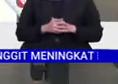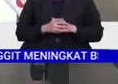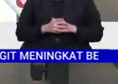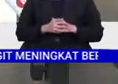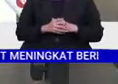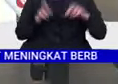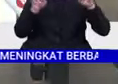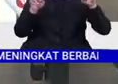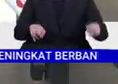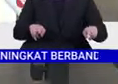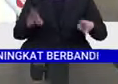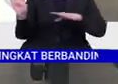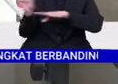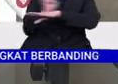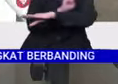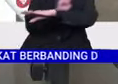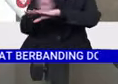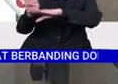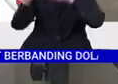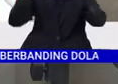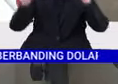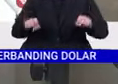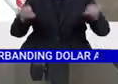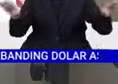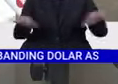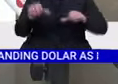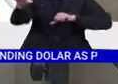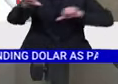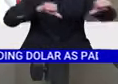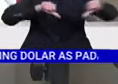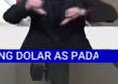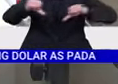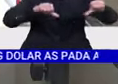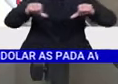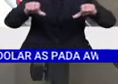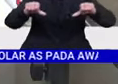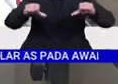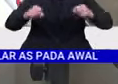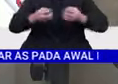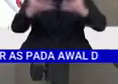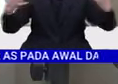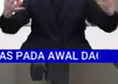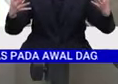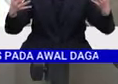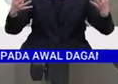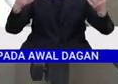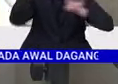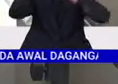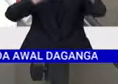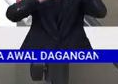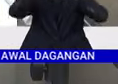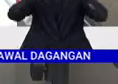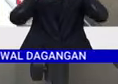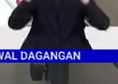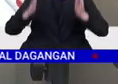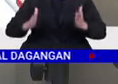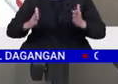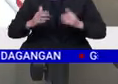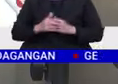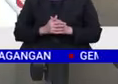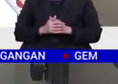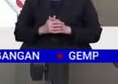penjaga akan dapat mengadakan activity activity perniagaan limpahan dari pada sektor pelancongan ini dan